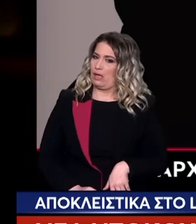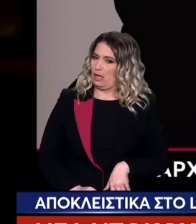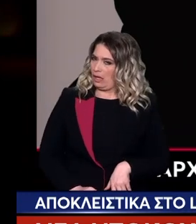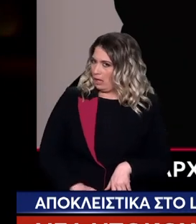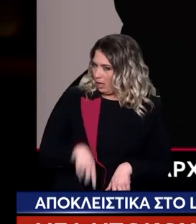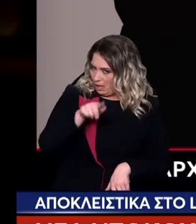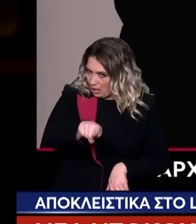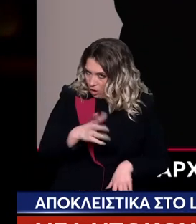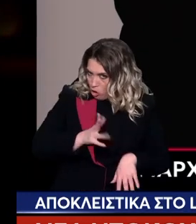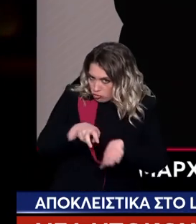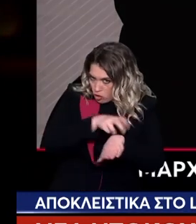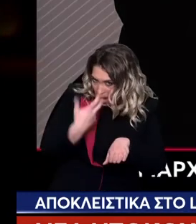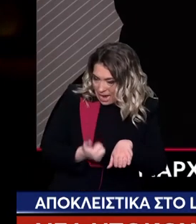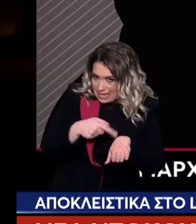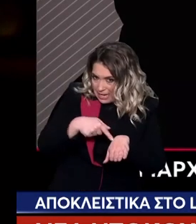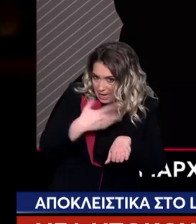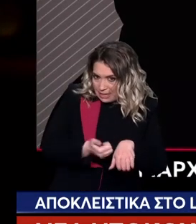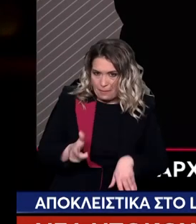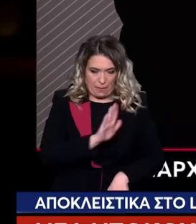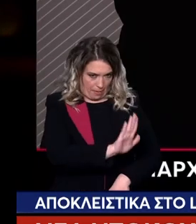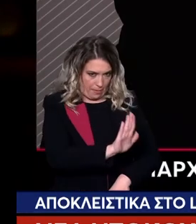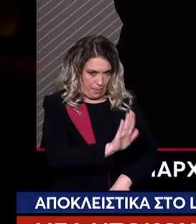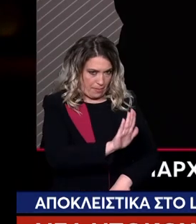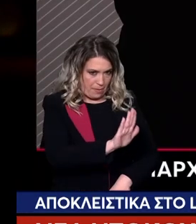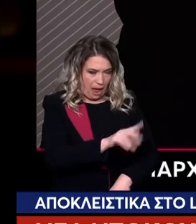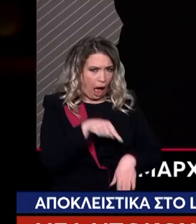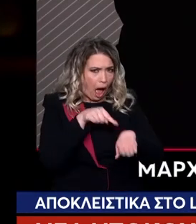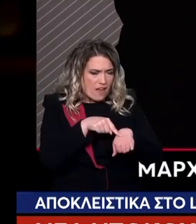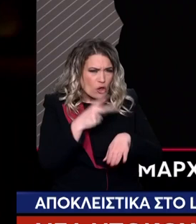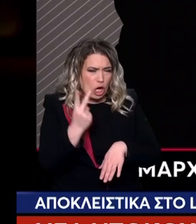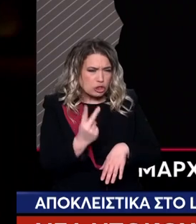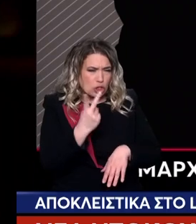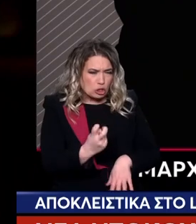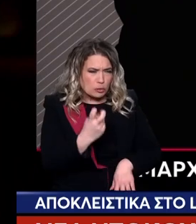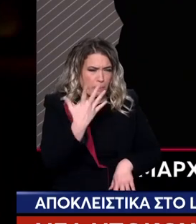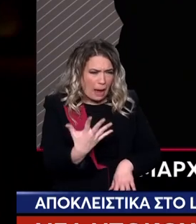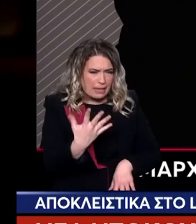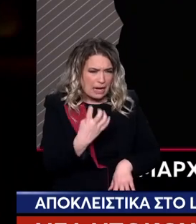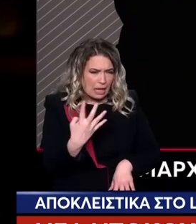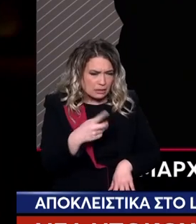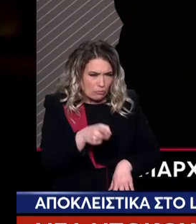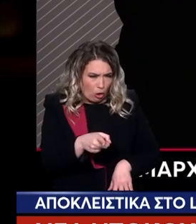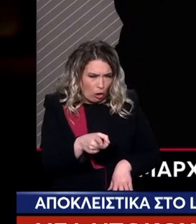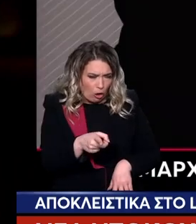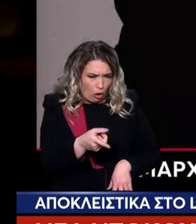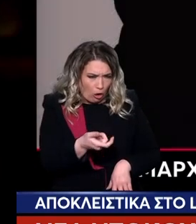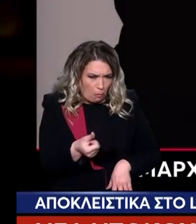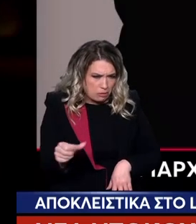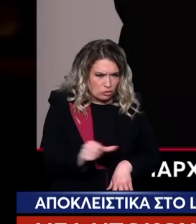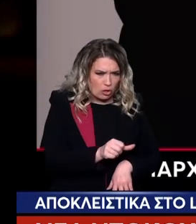φέρει πίσω με το 2594 μισό λεπτό μισό λεπτό μισό λεπτό ε δεν γύρισε πίσω αυτό ε δεν